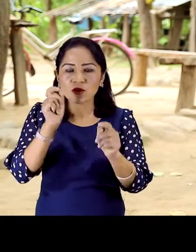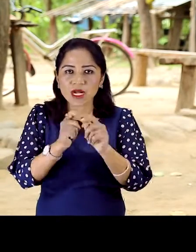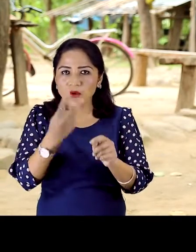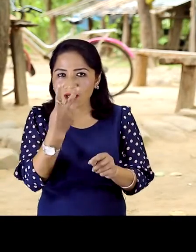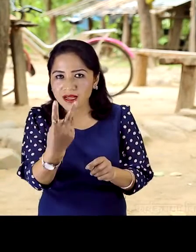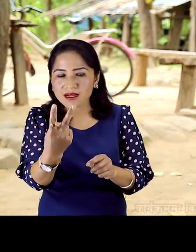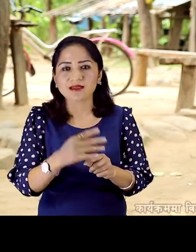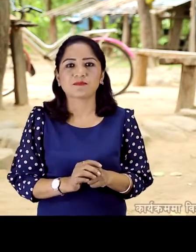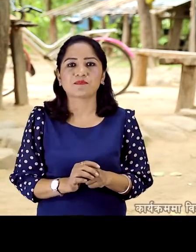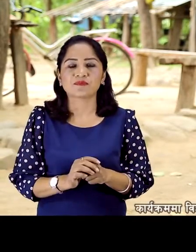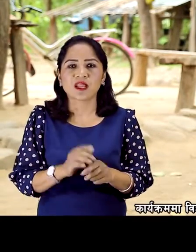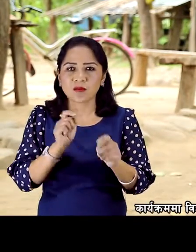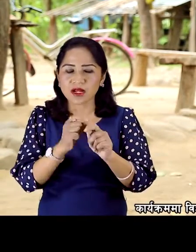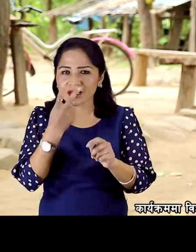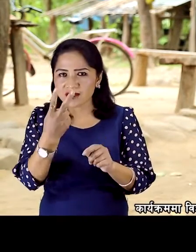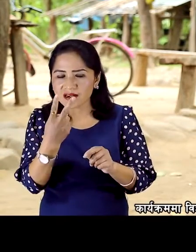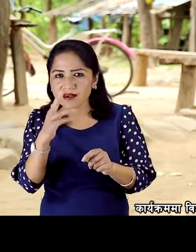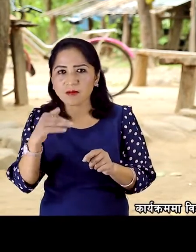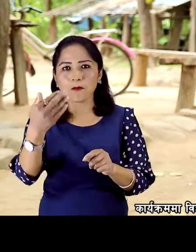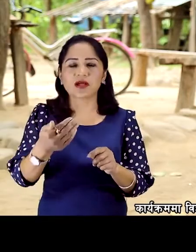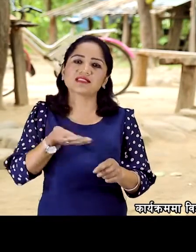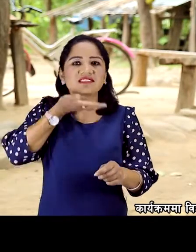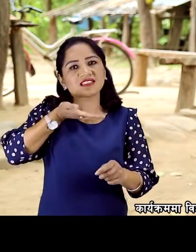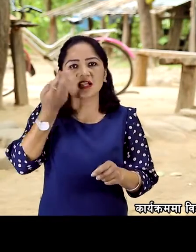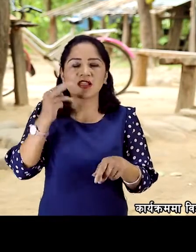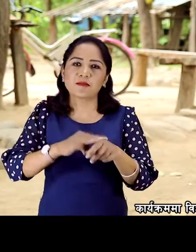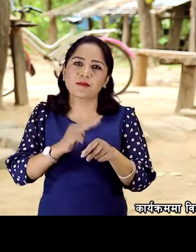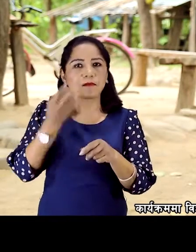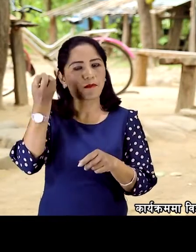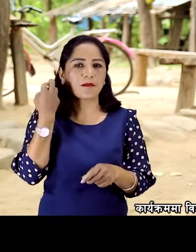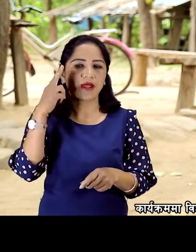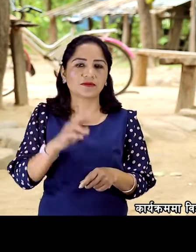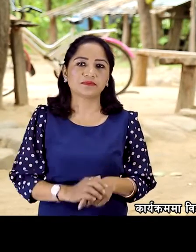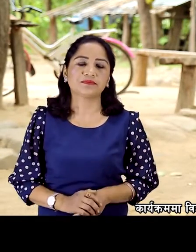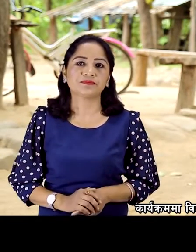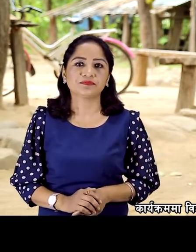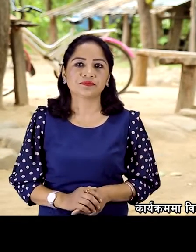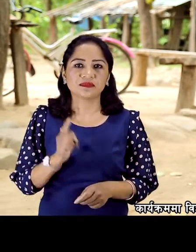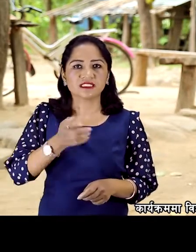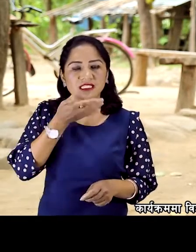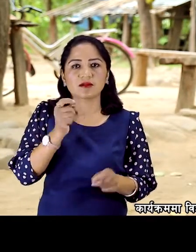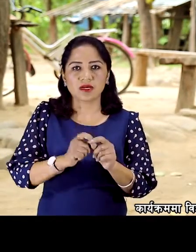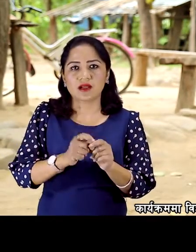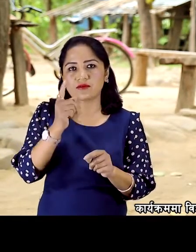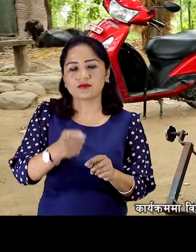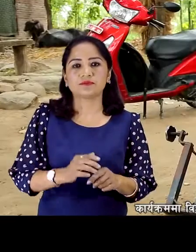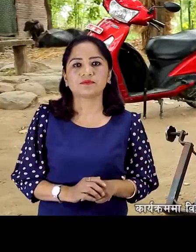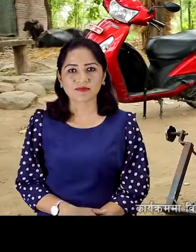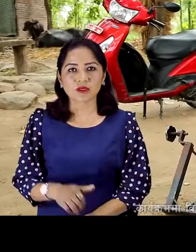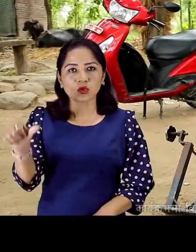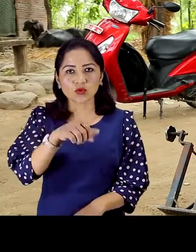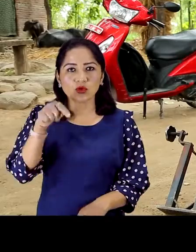अब ती बनने एरने दी बनने अधे येधर दाइ अब ती शीखे अब नखल मली सीखे अब तीजे शीखे रहे बने।